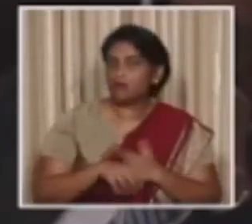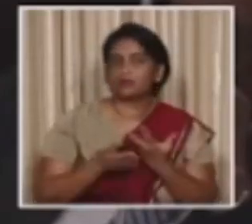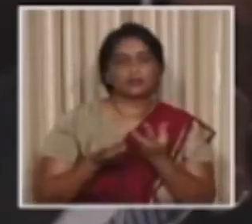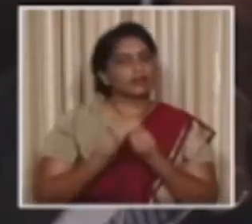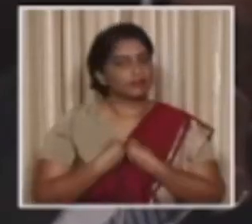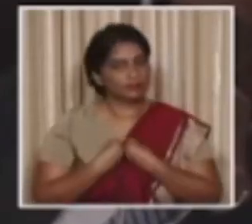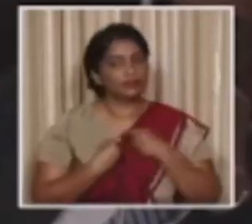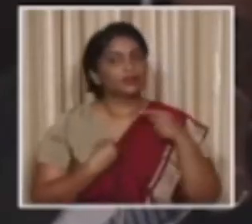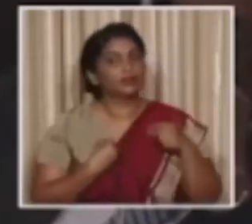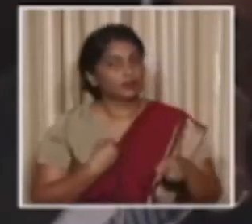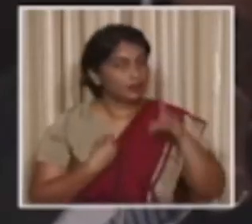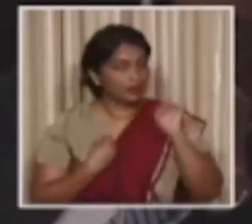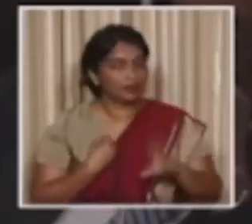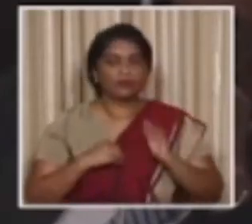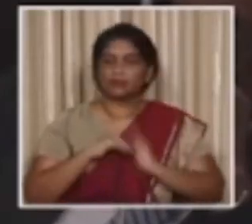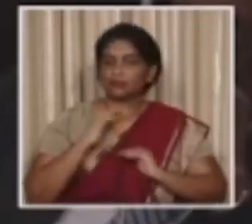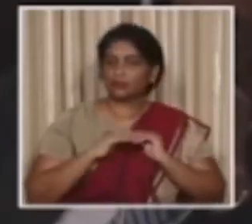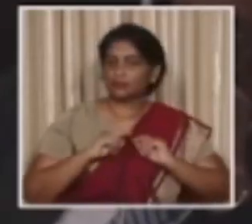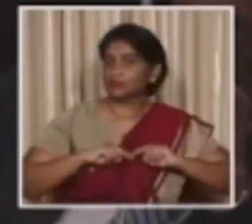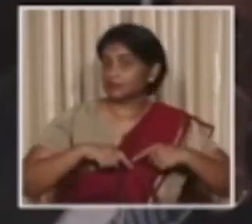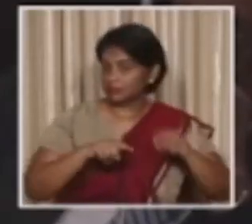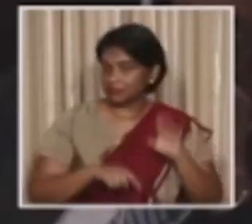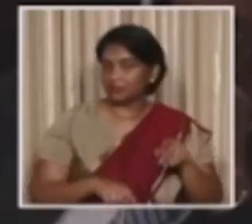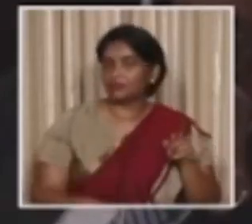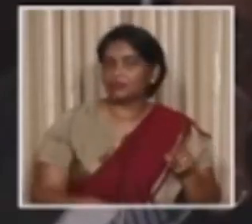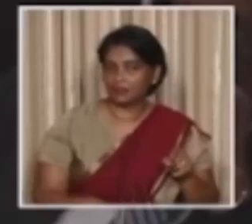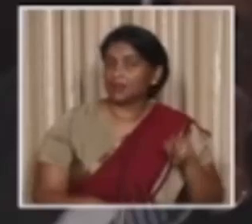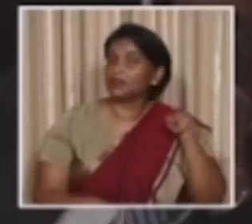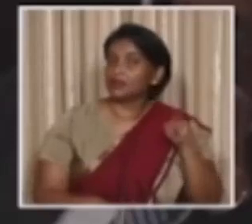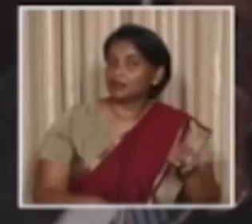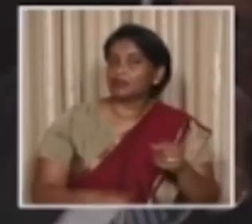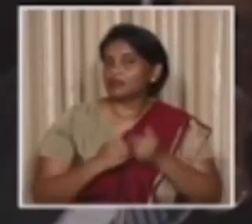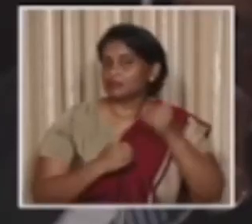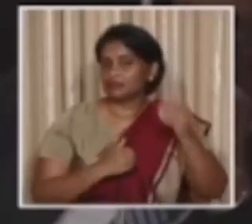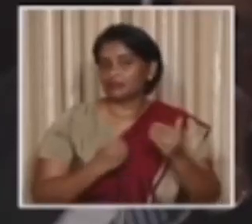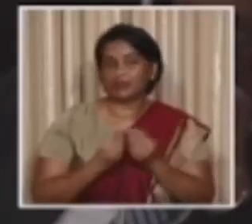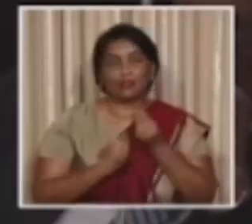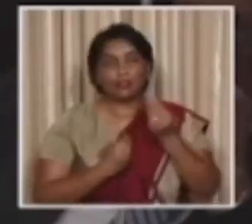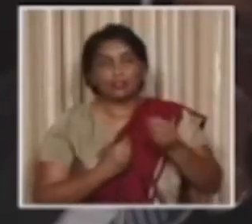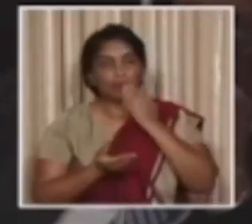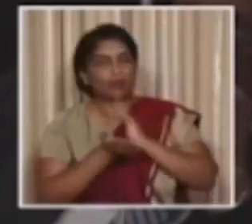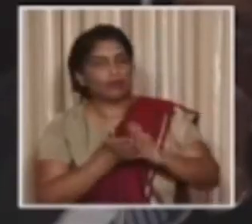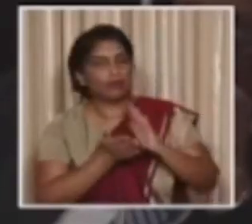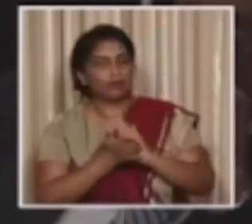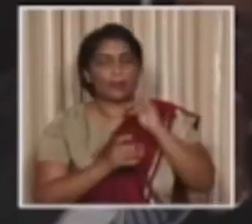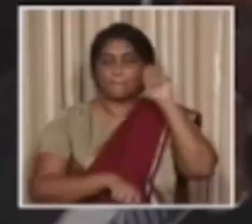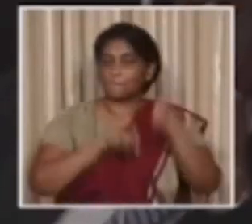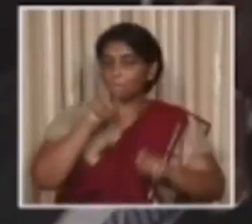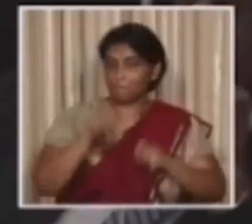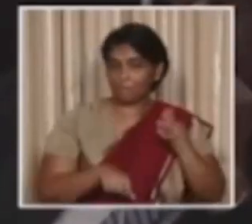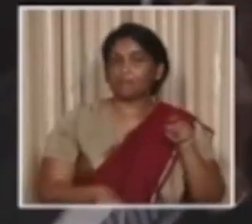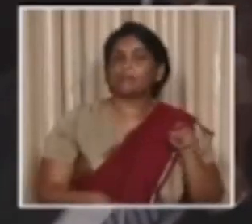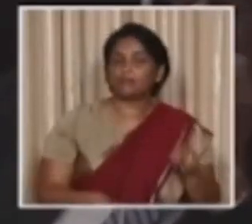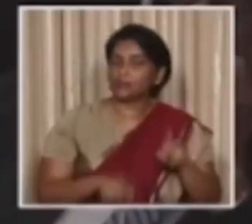කරලා මෙහි තිබෙන ක්‍රියාමාර්ගයන් හා එයින් ඇතිකර දිය හැකි සහනයන් මහජනයාට